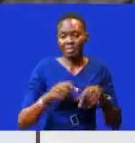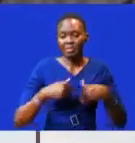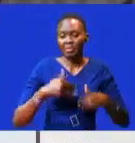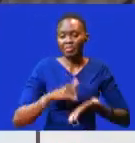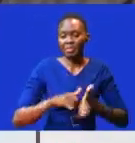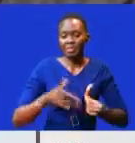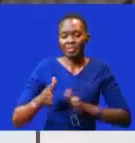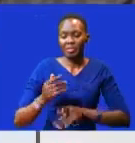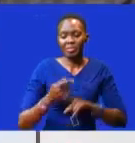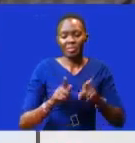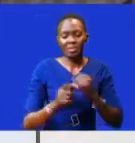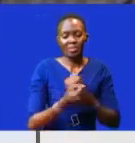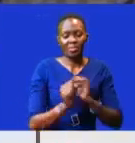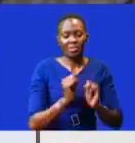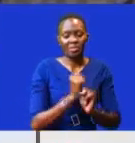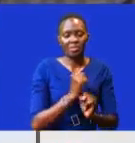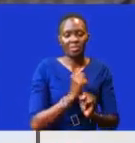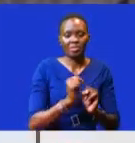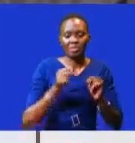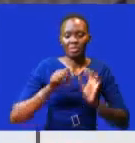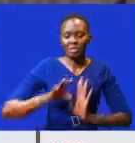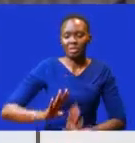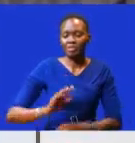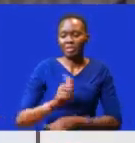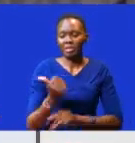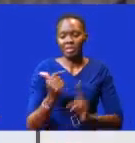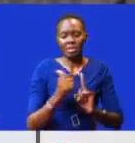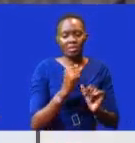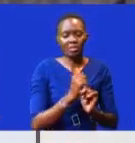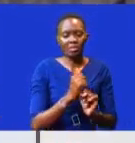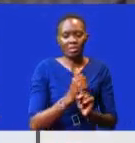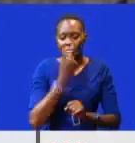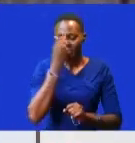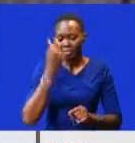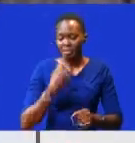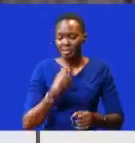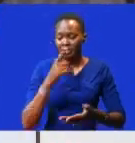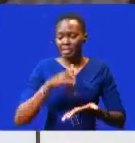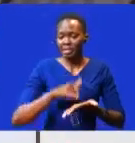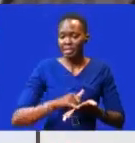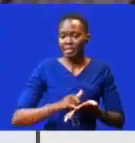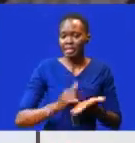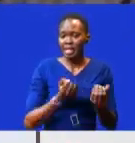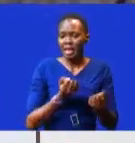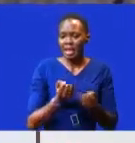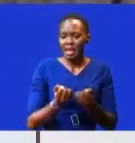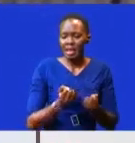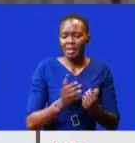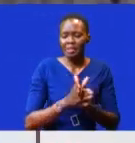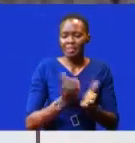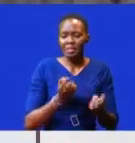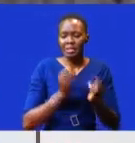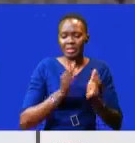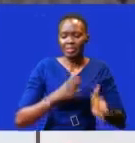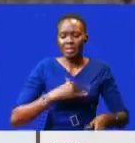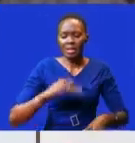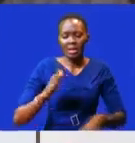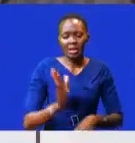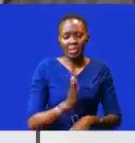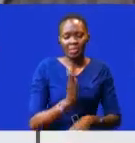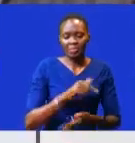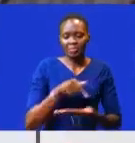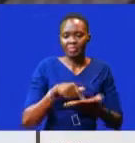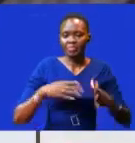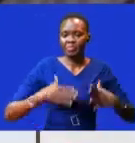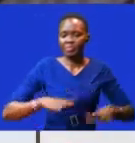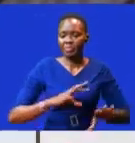tame. Koro we juma nyalo tiyo ti. Nikech nowacho maber ni gari ma driver to gi mamba. Ni jogo dhi